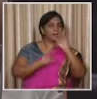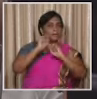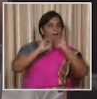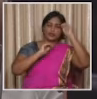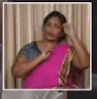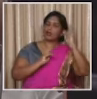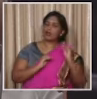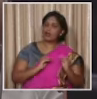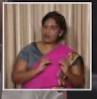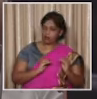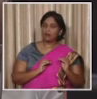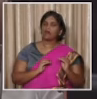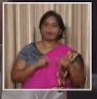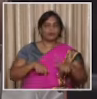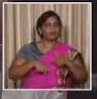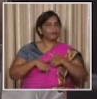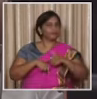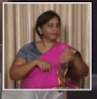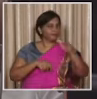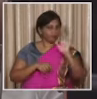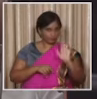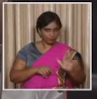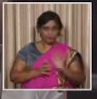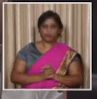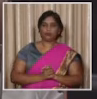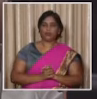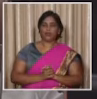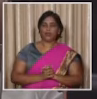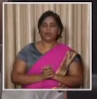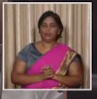අඩු අගයකට මේ වන විට පහත වැටි තියෙනවා.